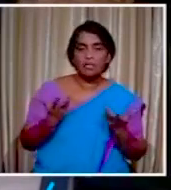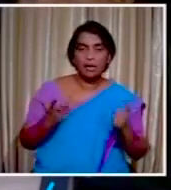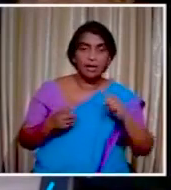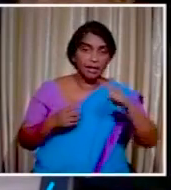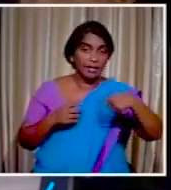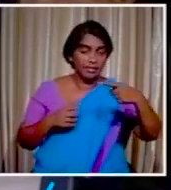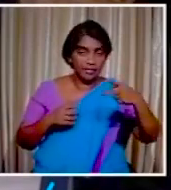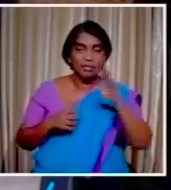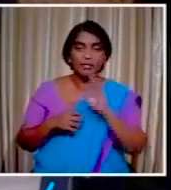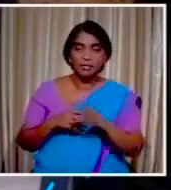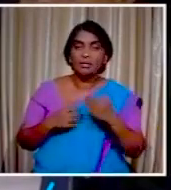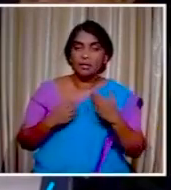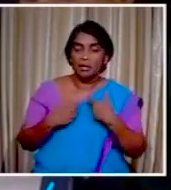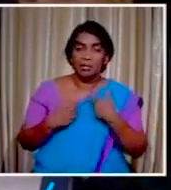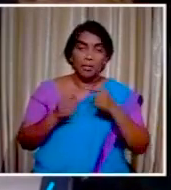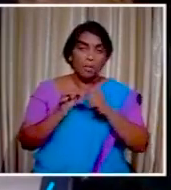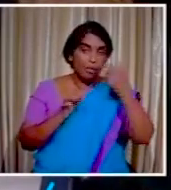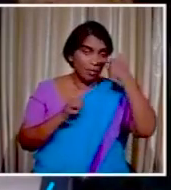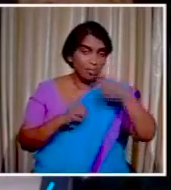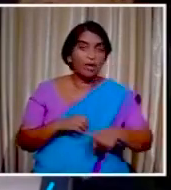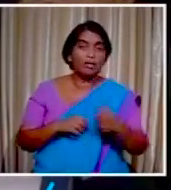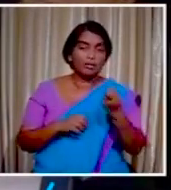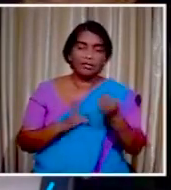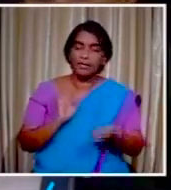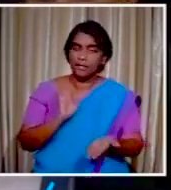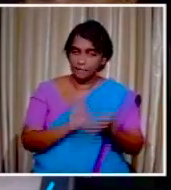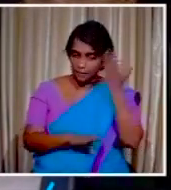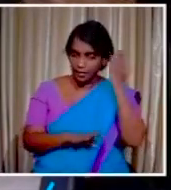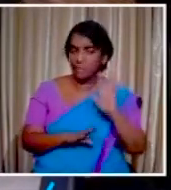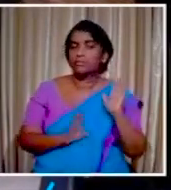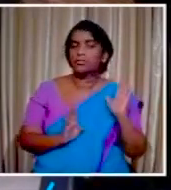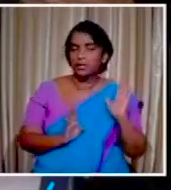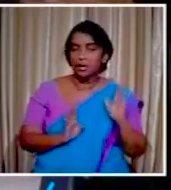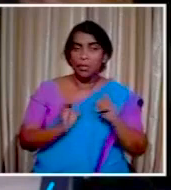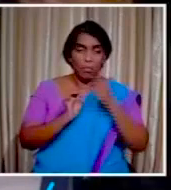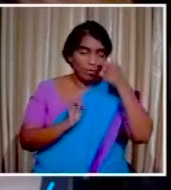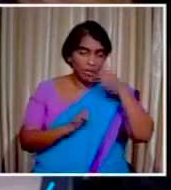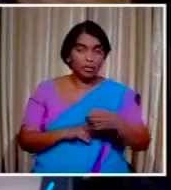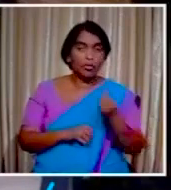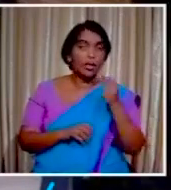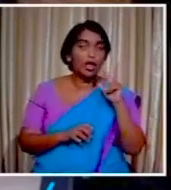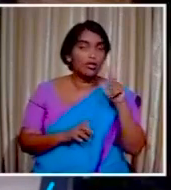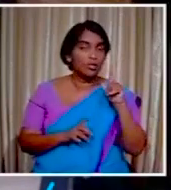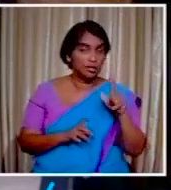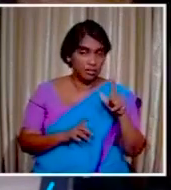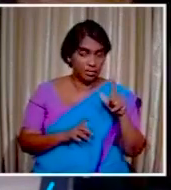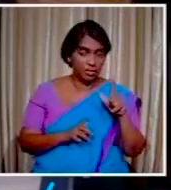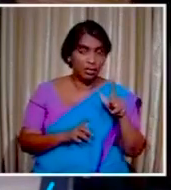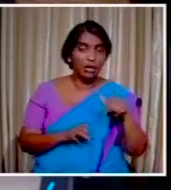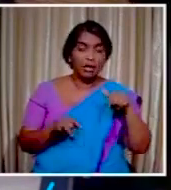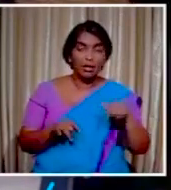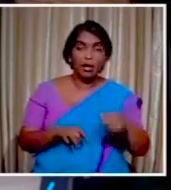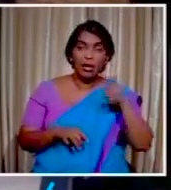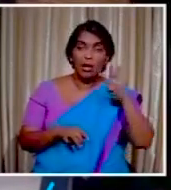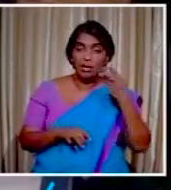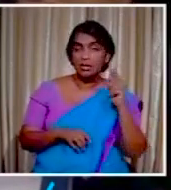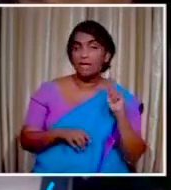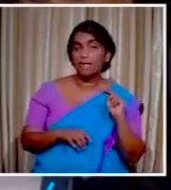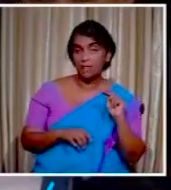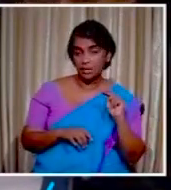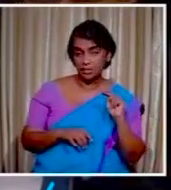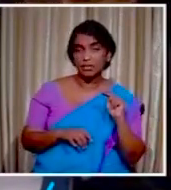අනිද්දා වෙනකොට අපිට භූමි තෙල් මිල අනිවාර්යයෙන්ම වැඩි කළ යුතු වෙනවා. භූමි තෙල් අපි දෙන්නේ රුපියල් 87ට. හැබැයි රුපියල් 420ක්